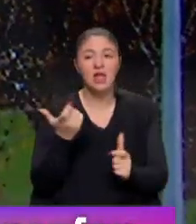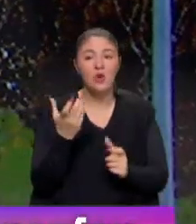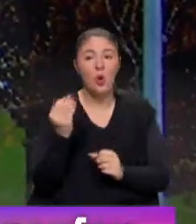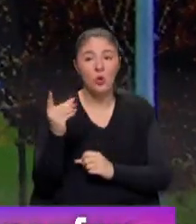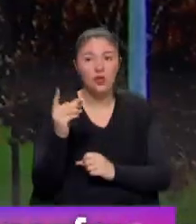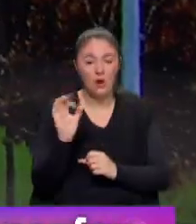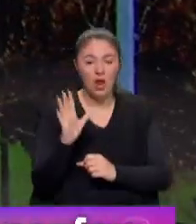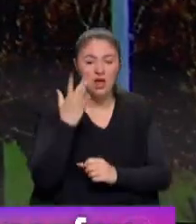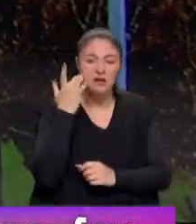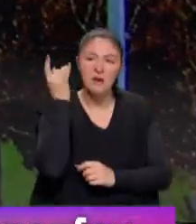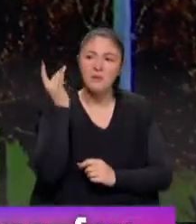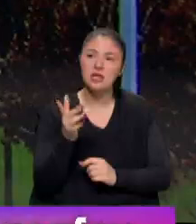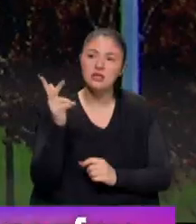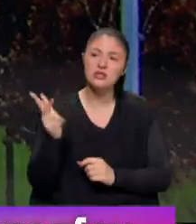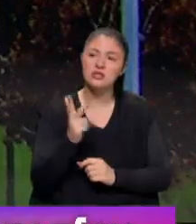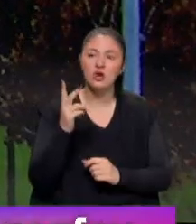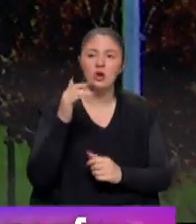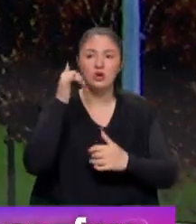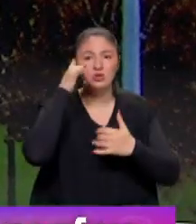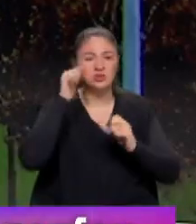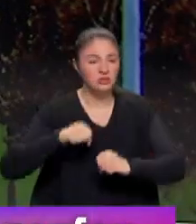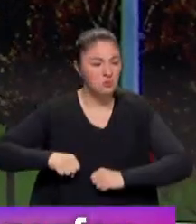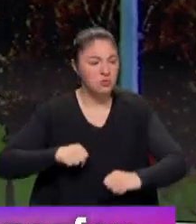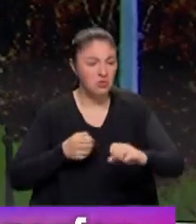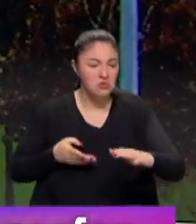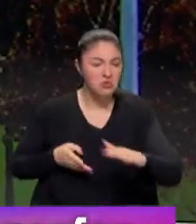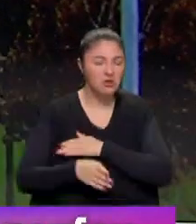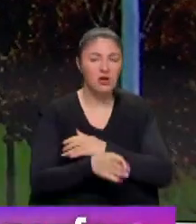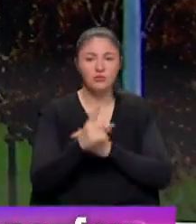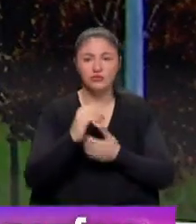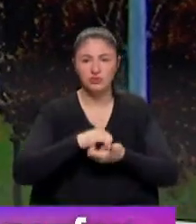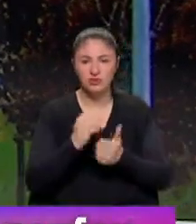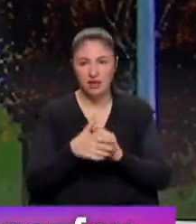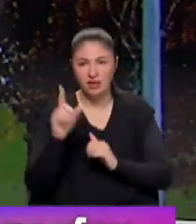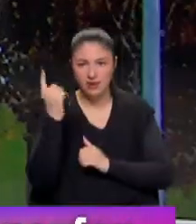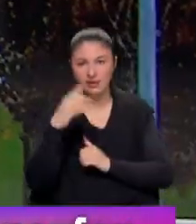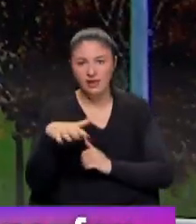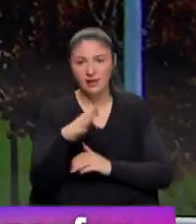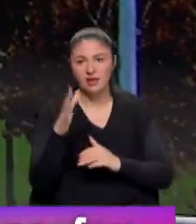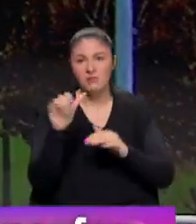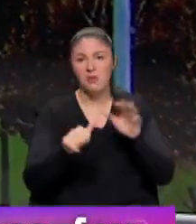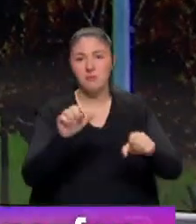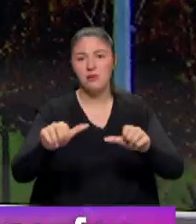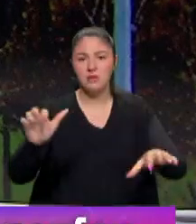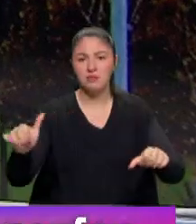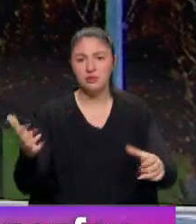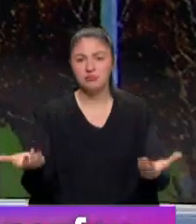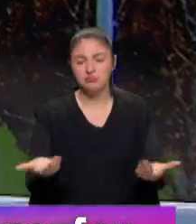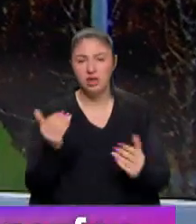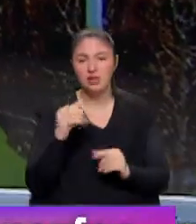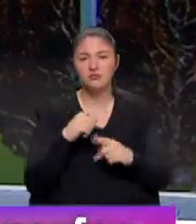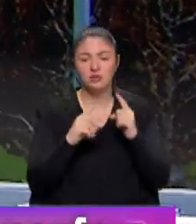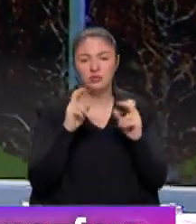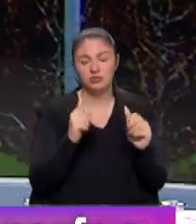oldukları? Böyle besbelli bir şekilde koç başlarıyla kapılar kırılıyor. Bu çete liderleri de ele geçiriliyor. Gelelim